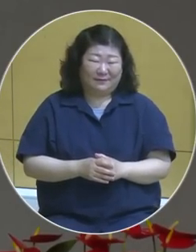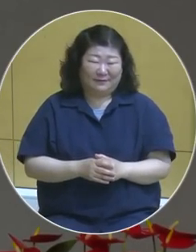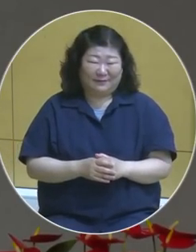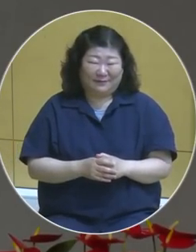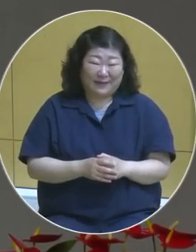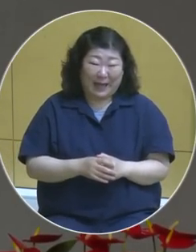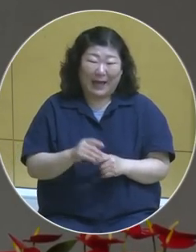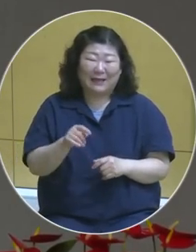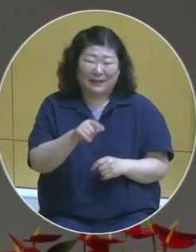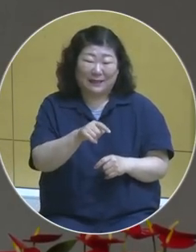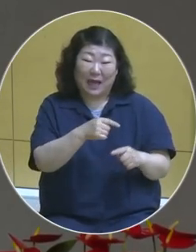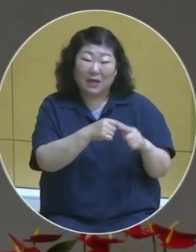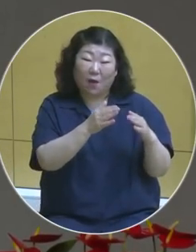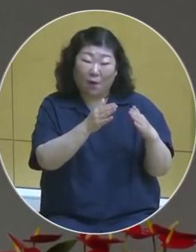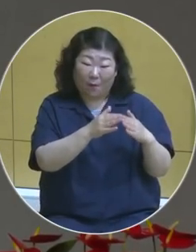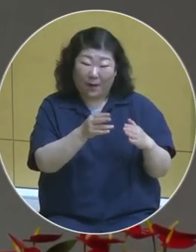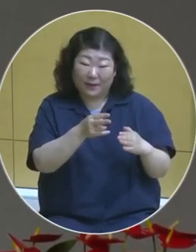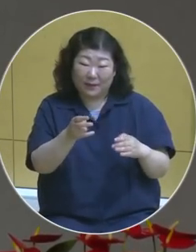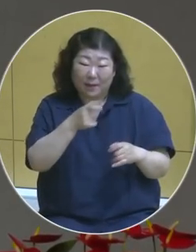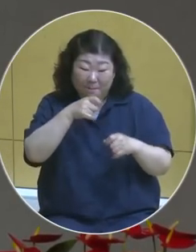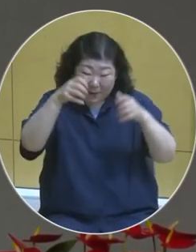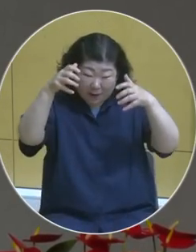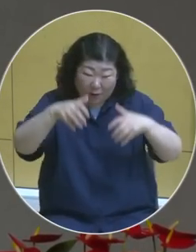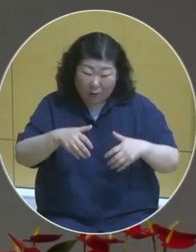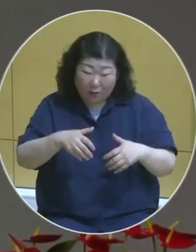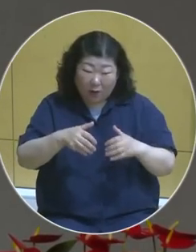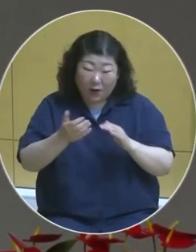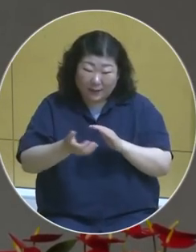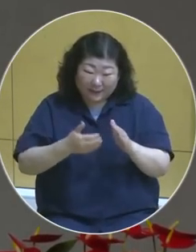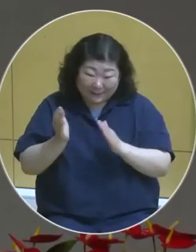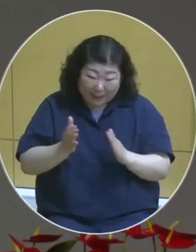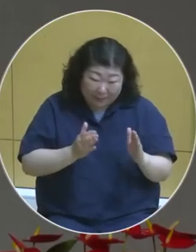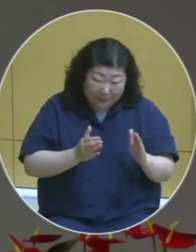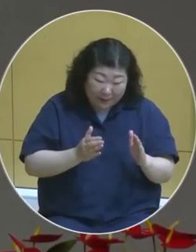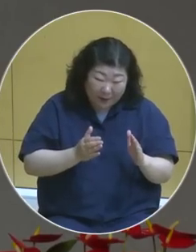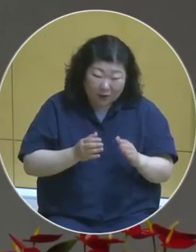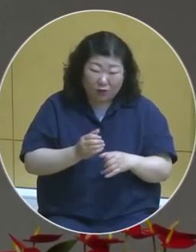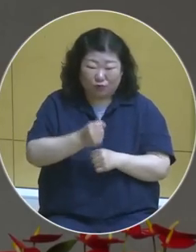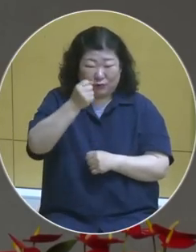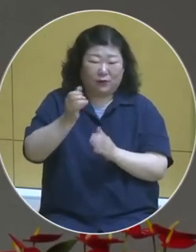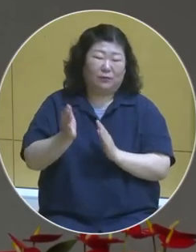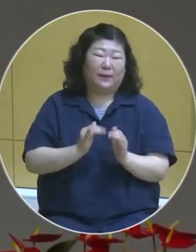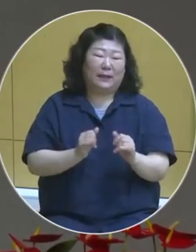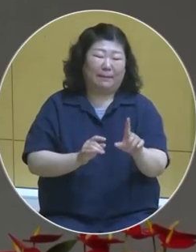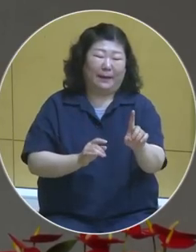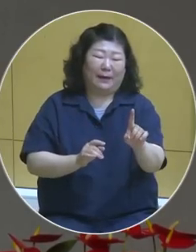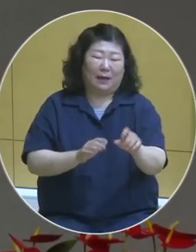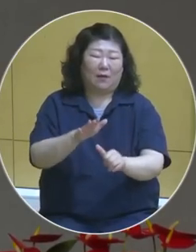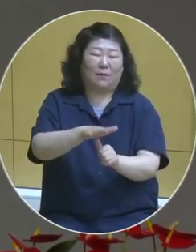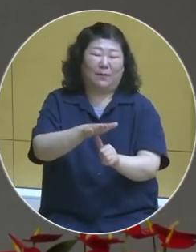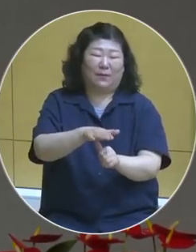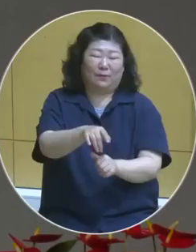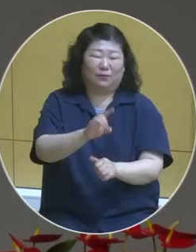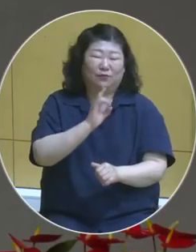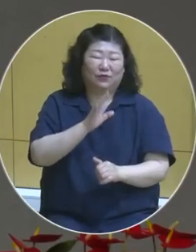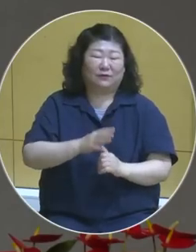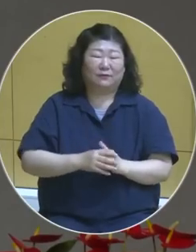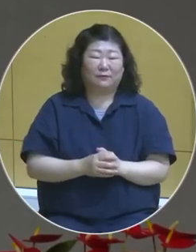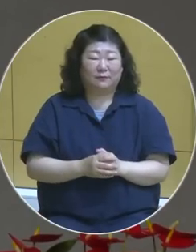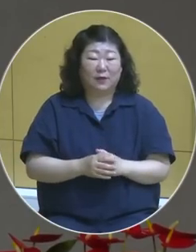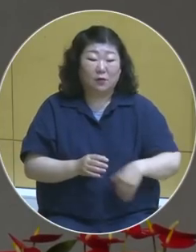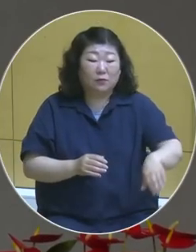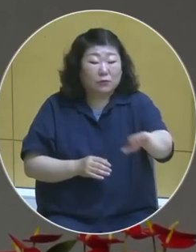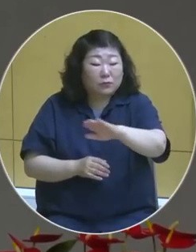이 교회는 비가 올 걸 대비해서 우산을 준비한 소년은 이 사람밖에 없었어요. 우리의 신앙의 모습을 얘기해